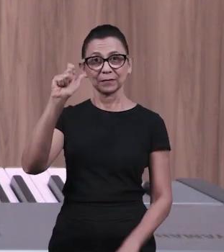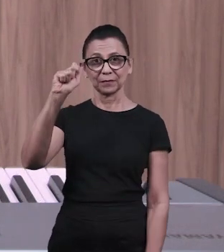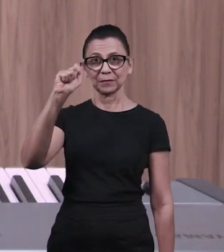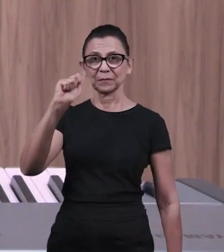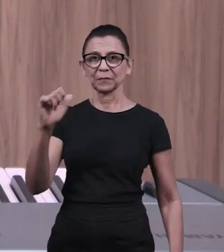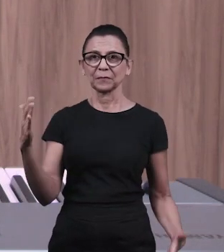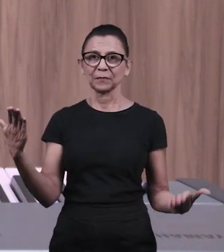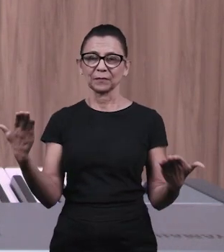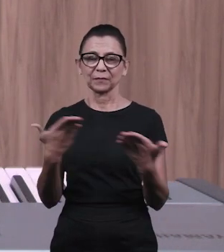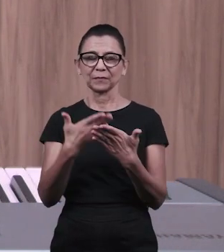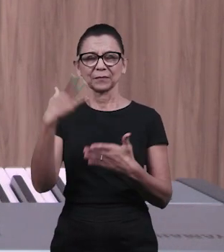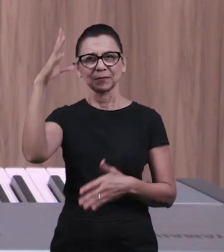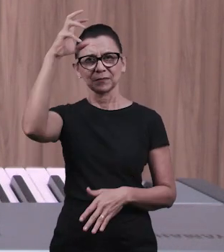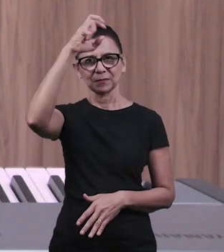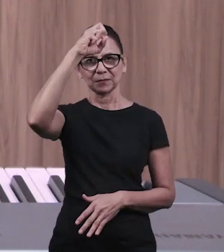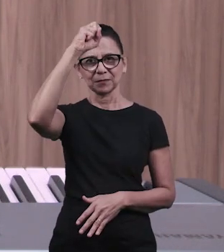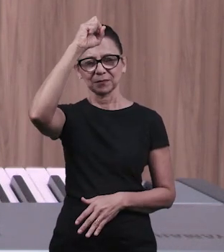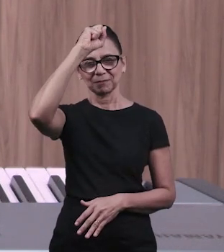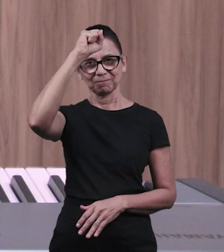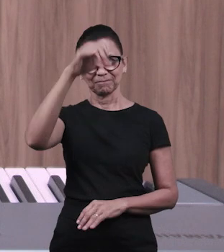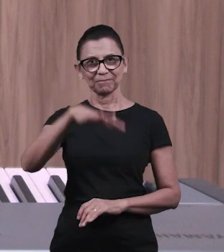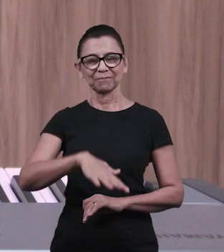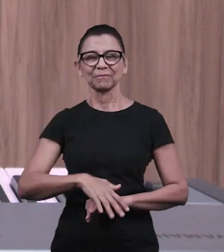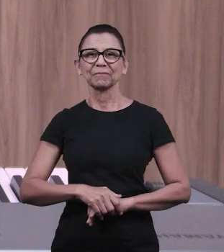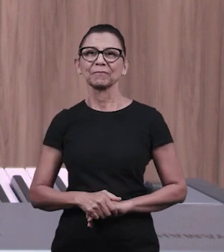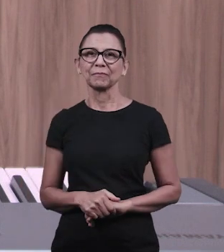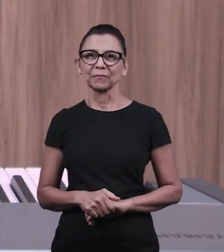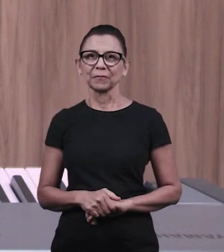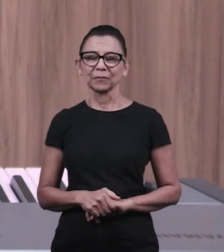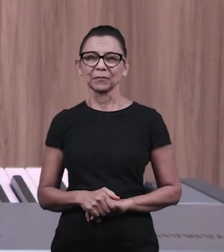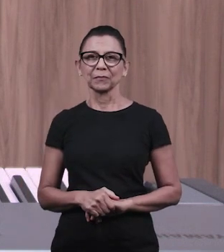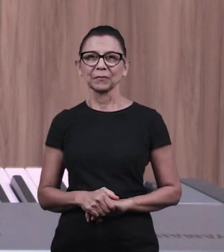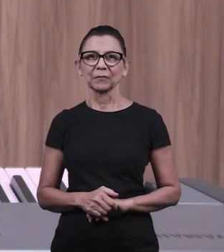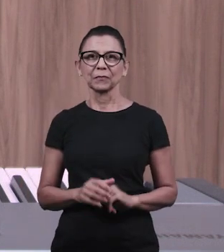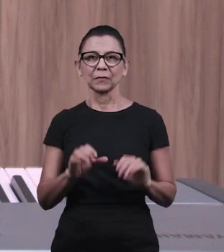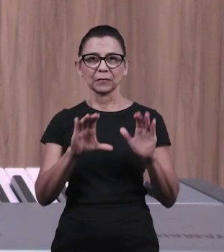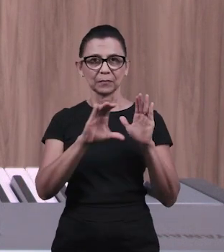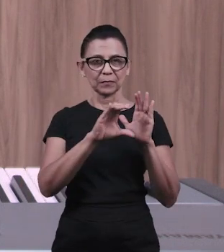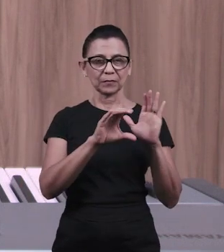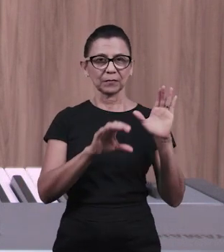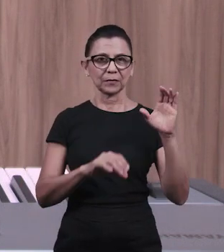А сегодня мы узнаем с вами аккорд фа-диез-мажор.